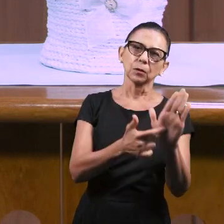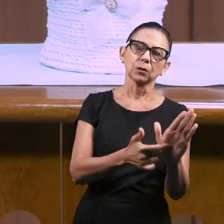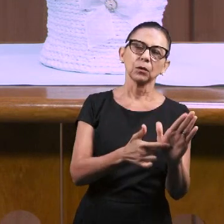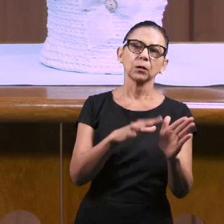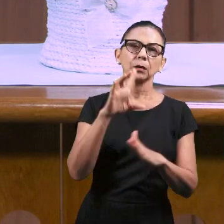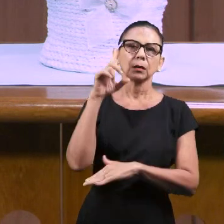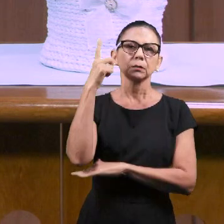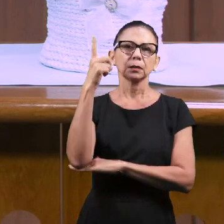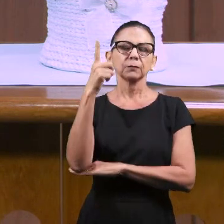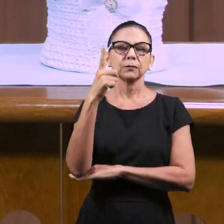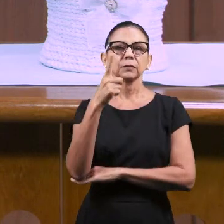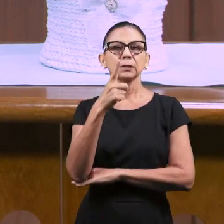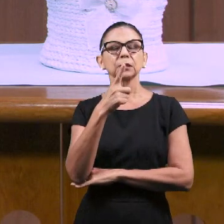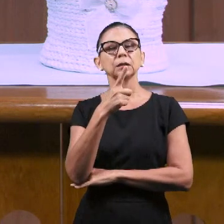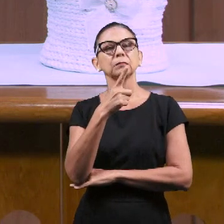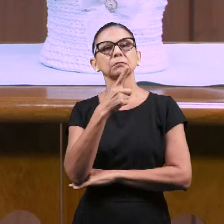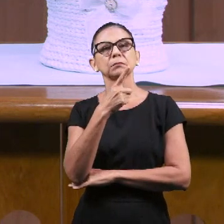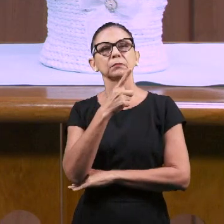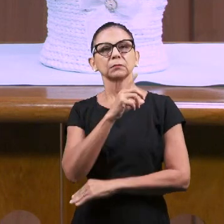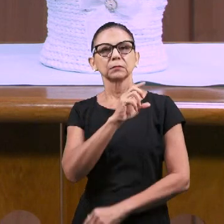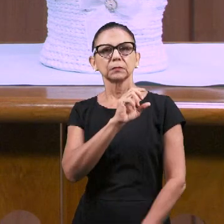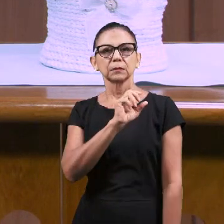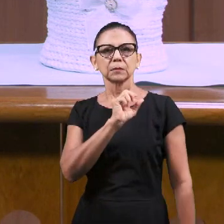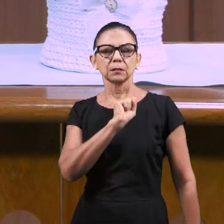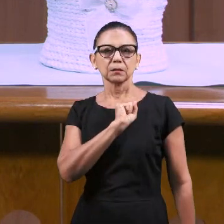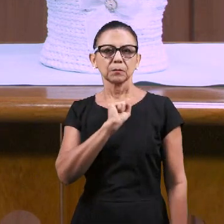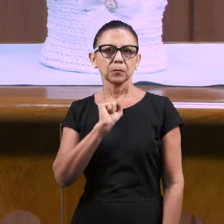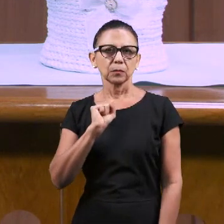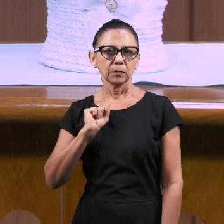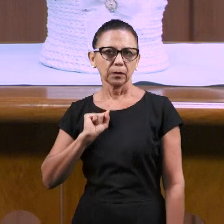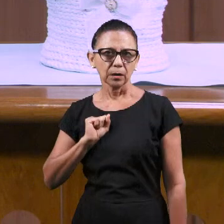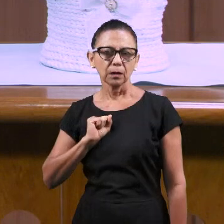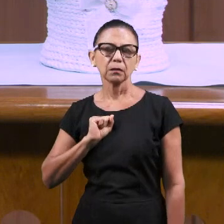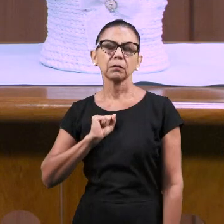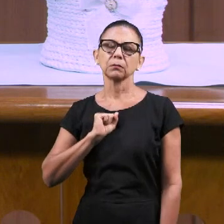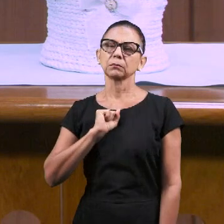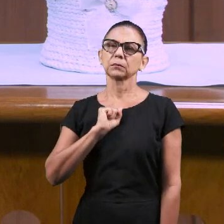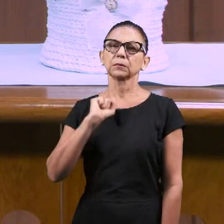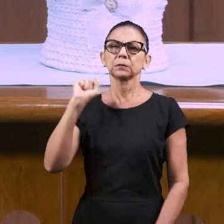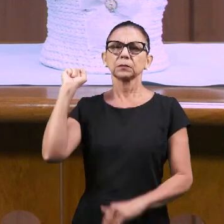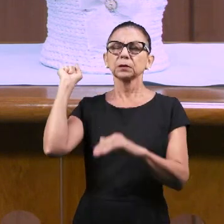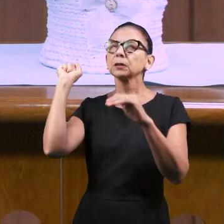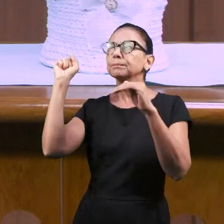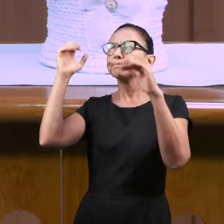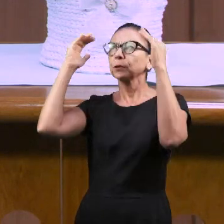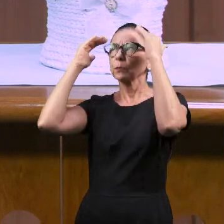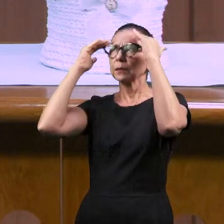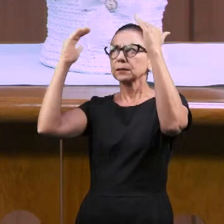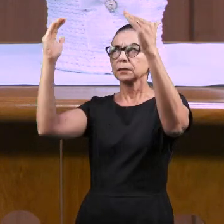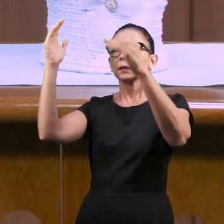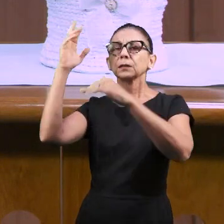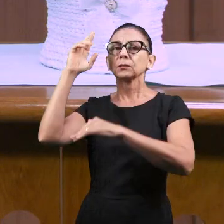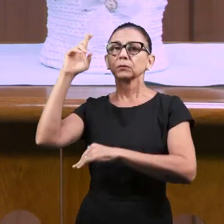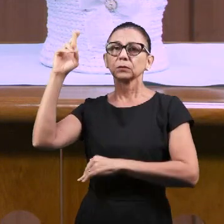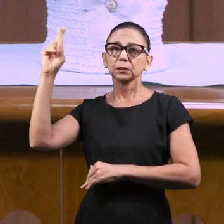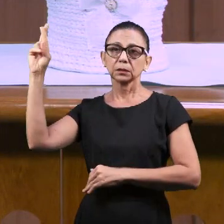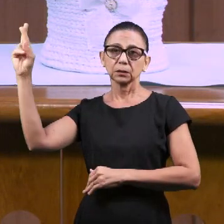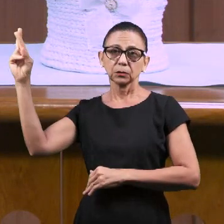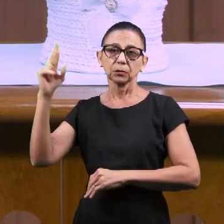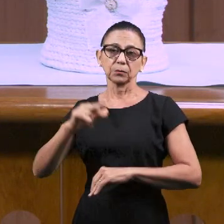comme David, Samuel et beaucoup d'autres, qui ont entendu ta voix, ont été dirigés par toi, et